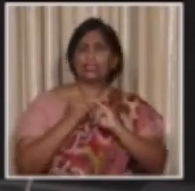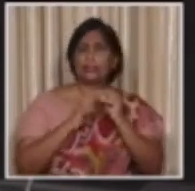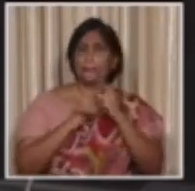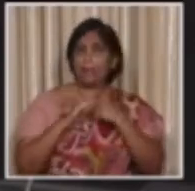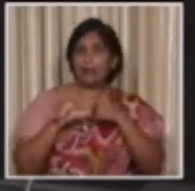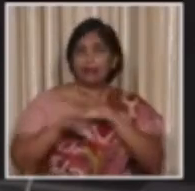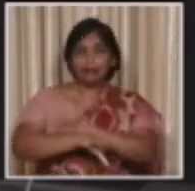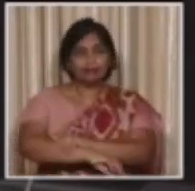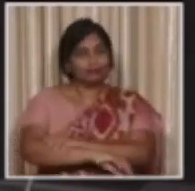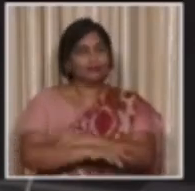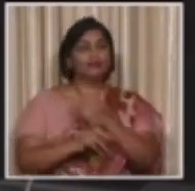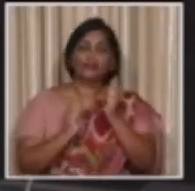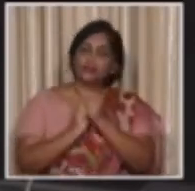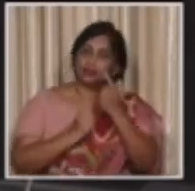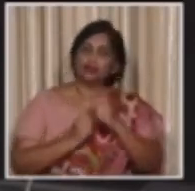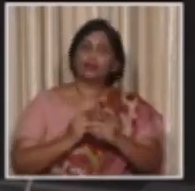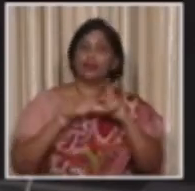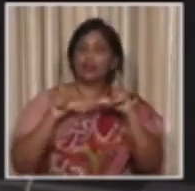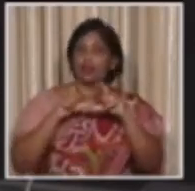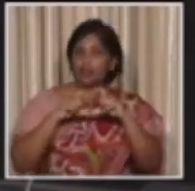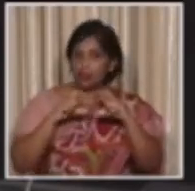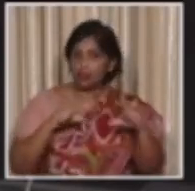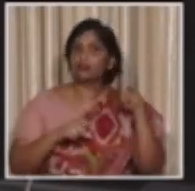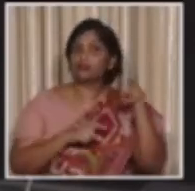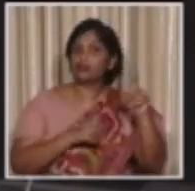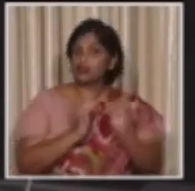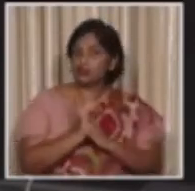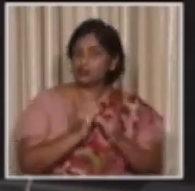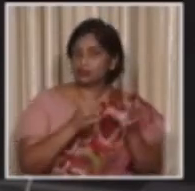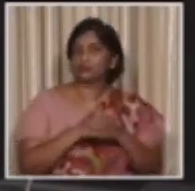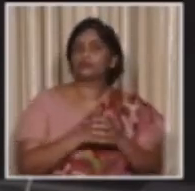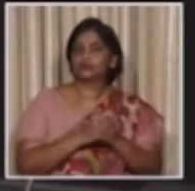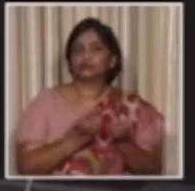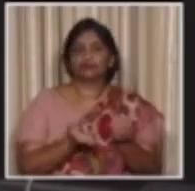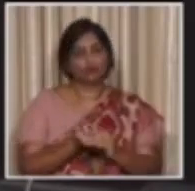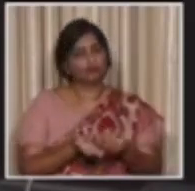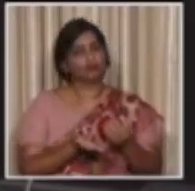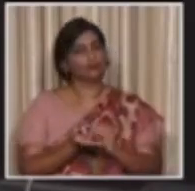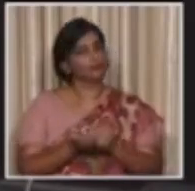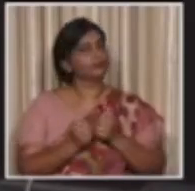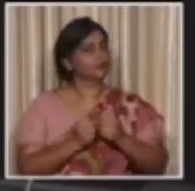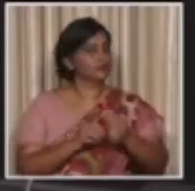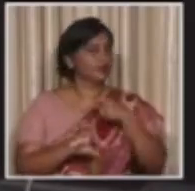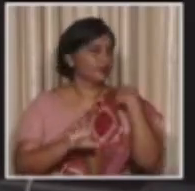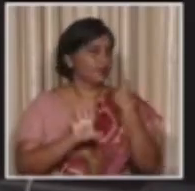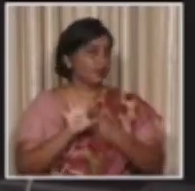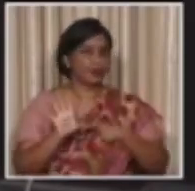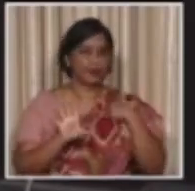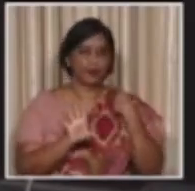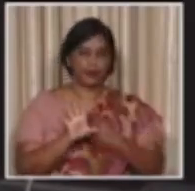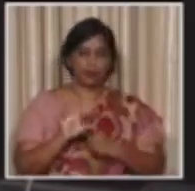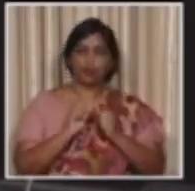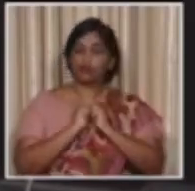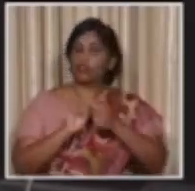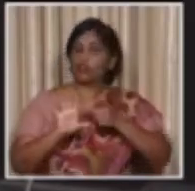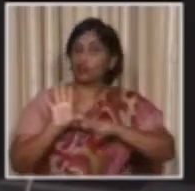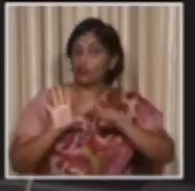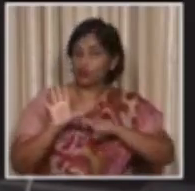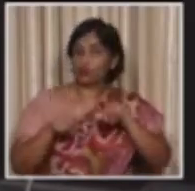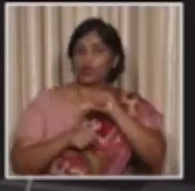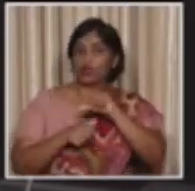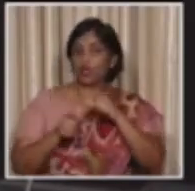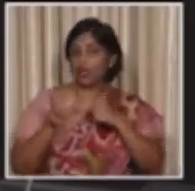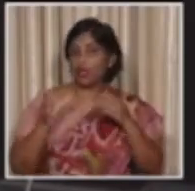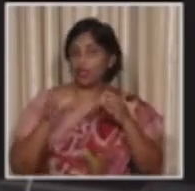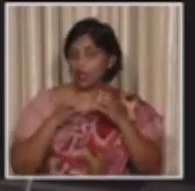එක දෙනවා. සහ ඒගොල්ලන්ගේ කවුන්සිල් එකක් කරා තමයි ඒක යාවත්කාලීන කිරීම වාර්ෂිකව සිද්ධ කරන්නේ. වෘත්තීය පුහුණු අධිකාරිය ඒ